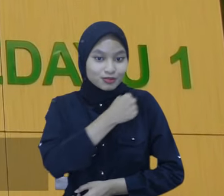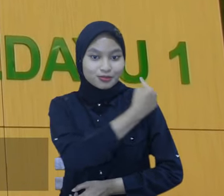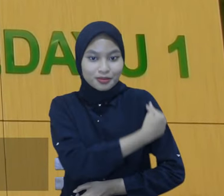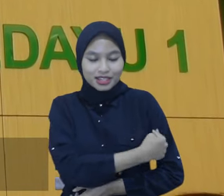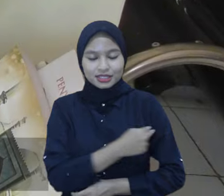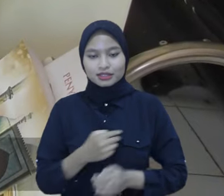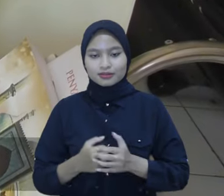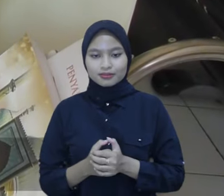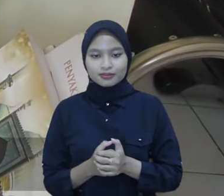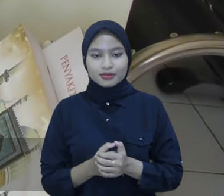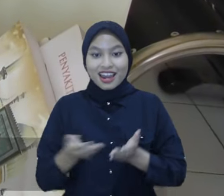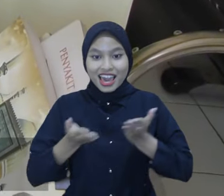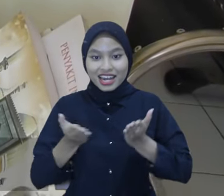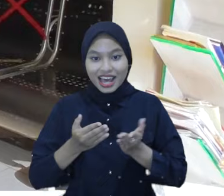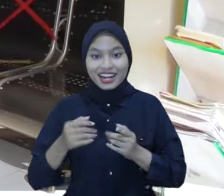layanan puskesmas,